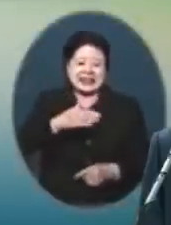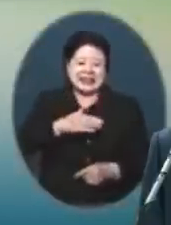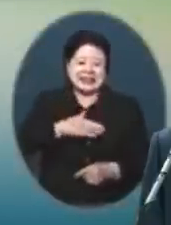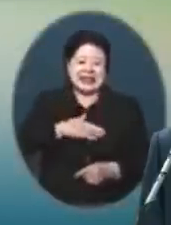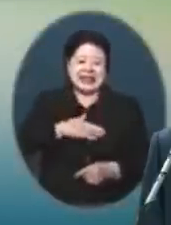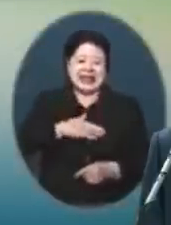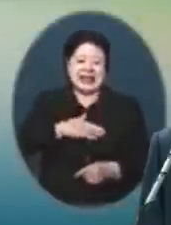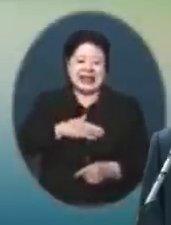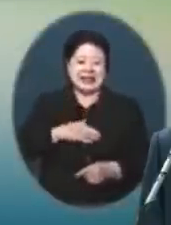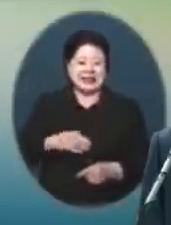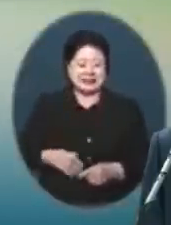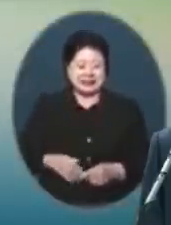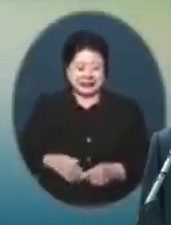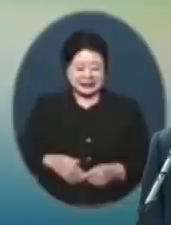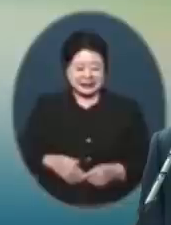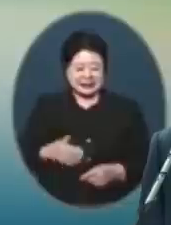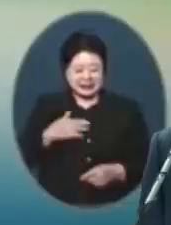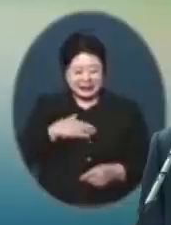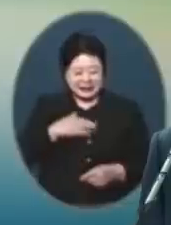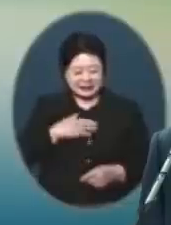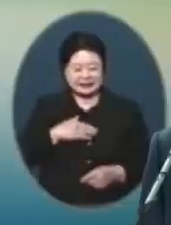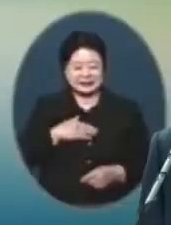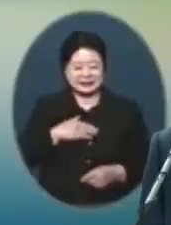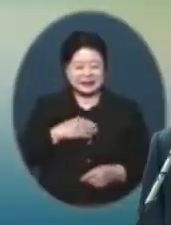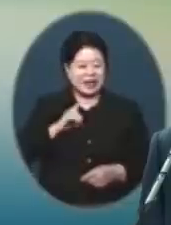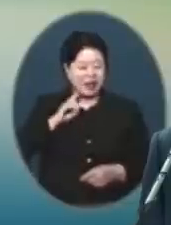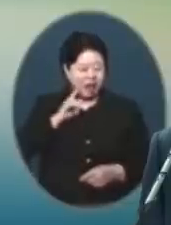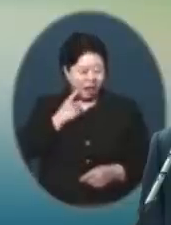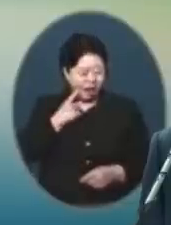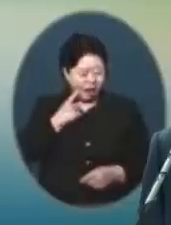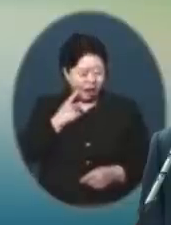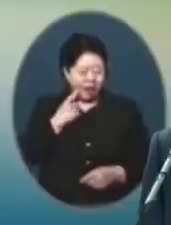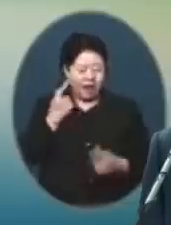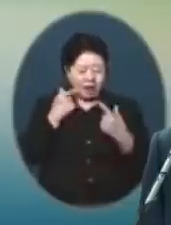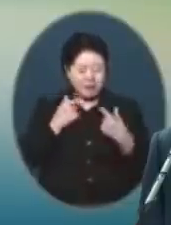나는 누구보다도 열심히 살아가니 나는 예쁘지 않냐?